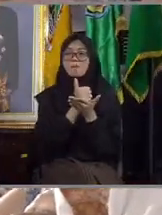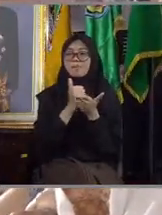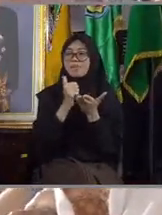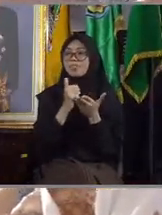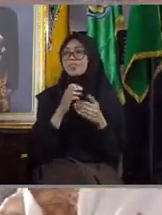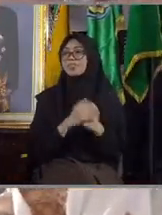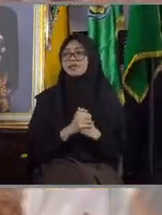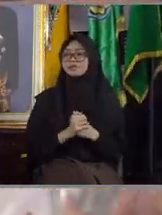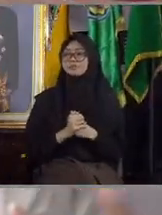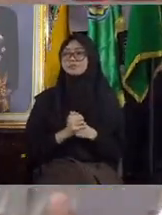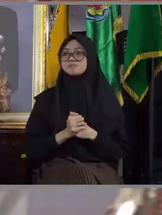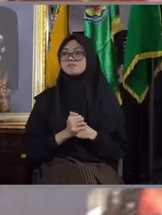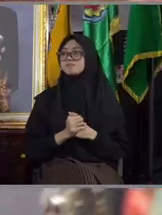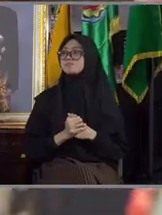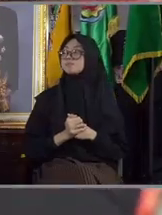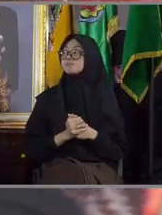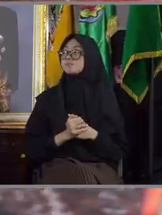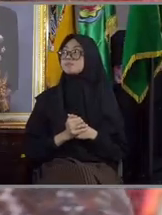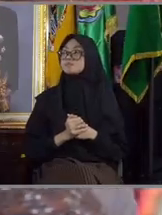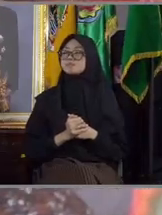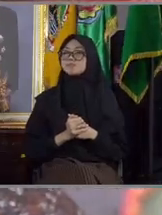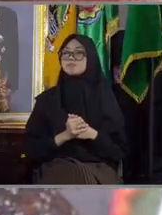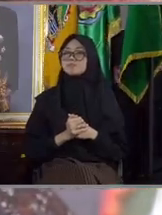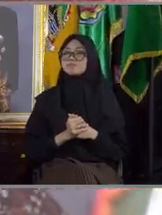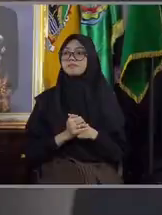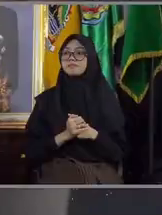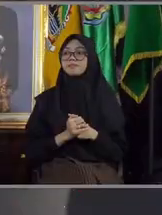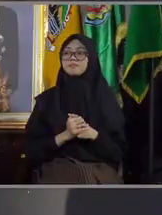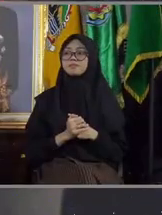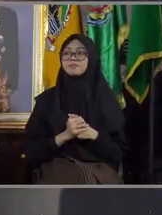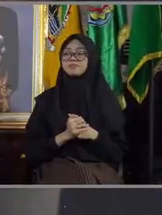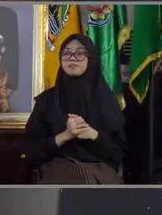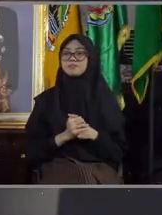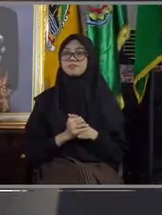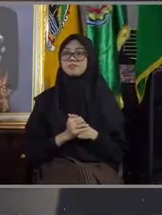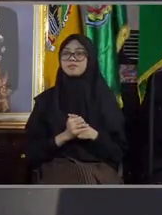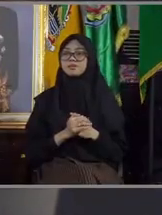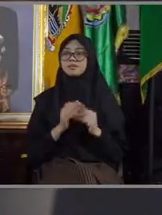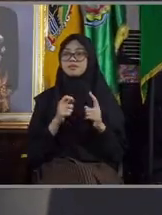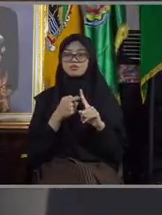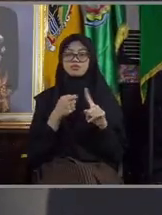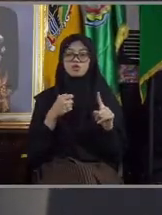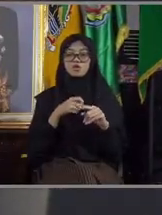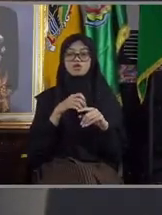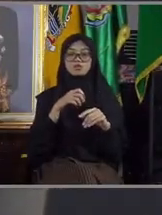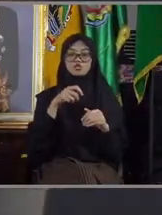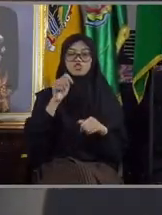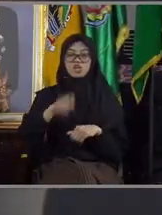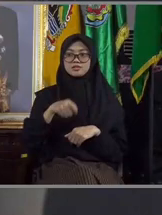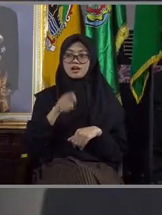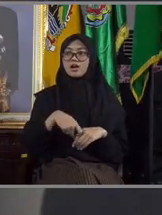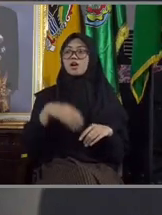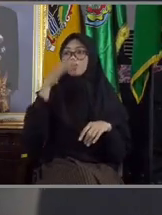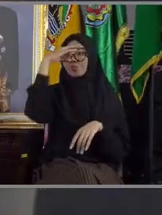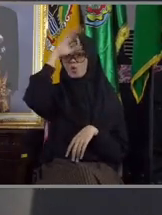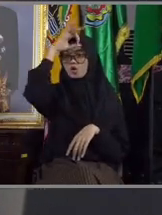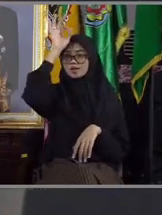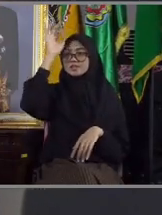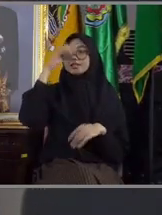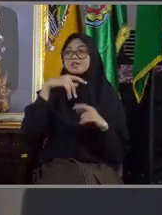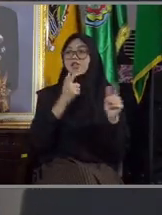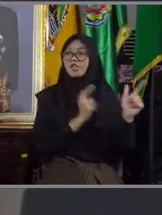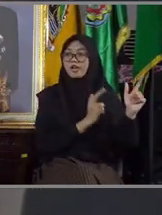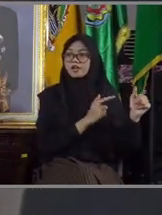perwakilan apa Pak? Kemenhan. Terus kemudian dari kejaksaan, dari kepolisian, dari TNI, terima kasih